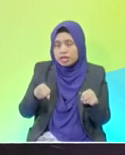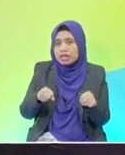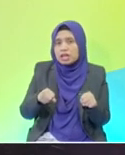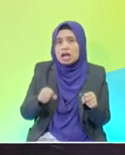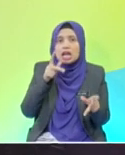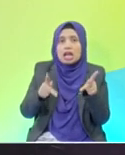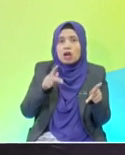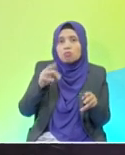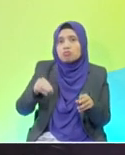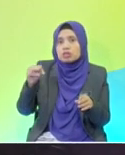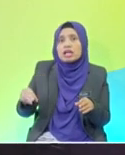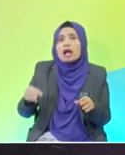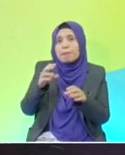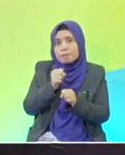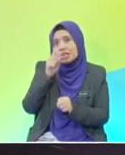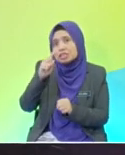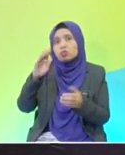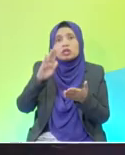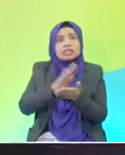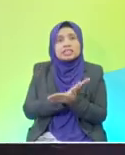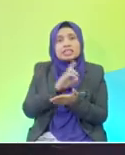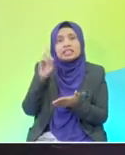murid ini diambil satu kertas saja